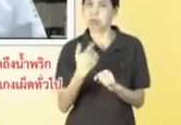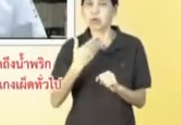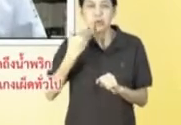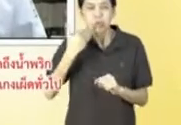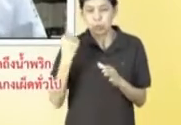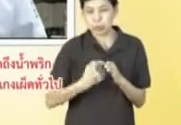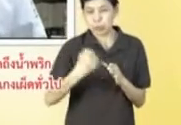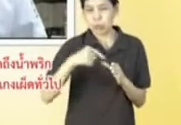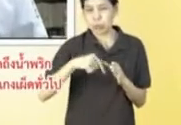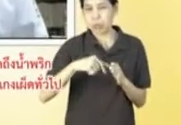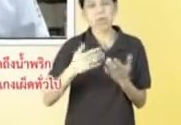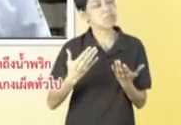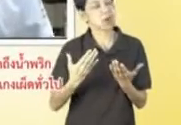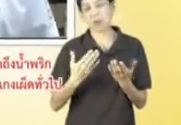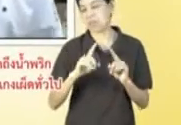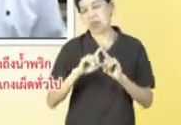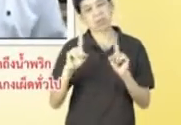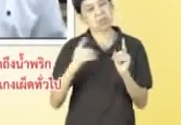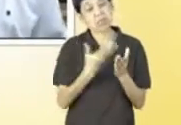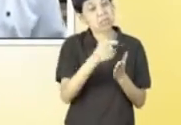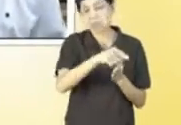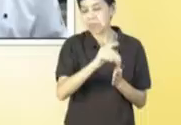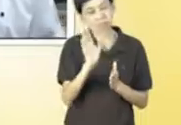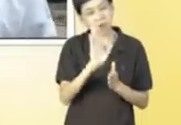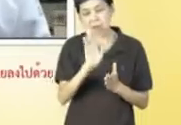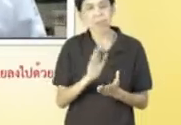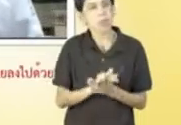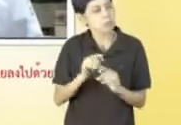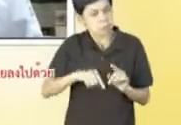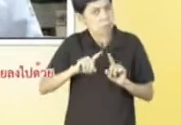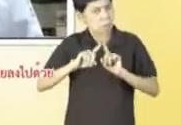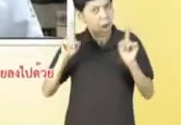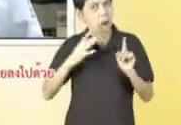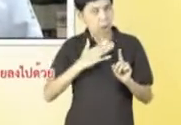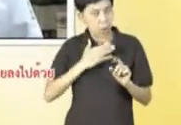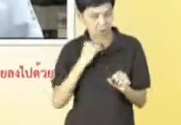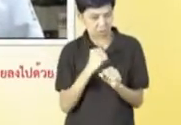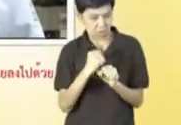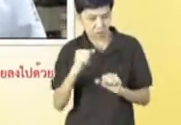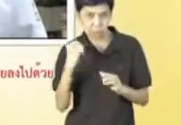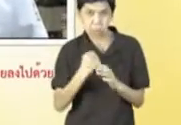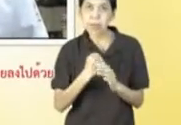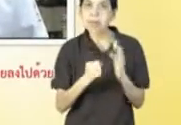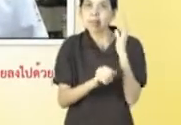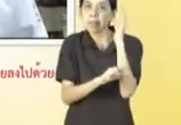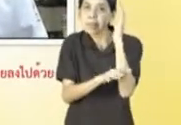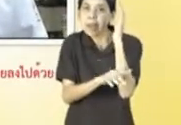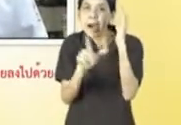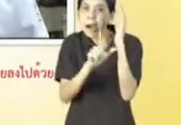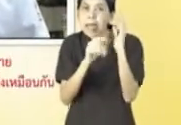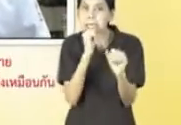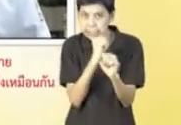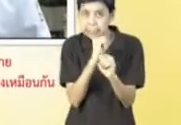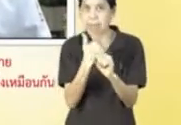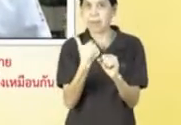ของน้ำพริกเนี่ยไม่เหมือนกับน้ำพริกแกงเผ็ดทั่วไปนะ เพราะว่าอะไรคะ เพราะว่าเราจะต้องมีส่วนผสมของกระชายลงไปด้วยเพ